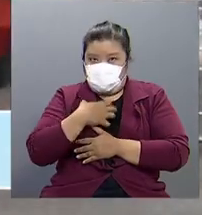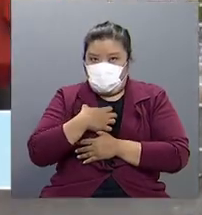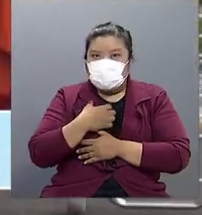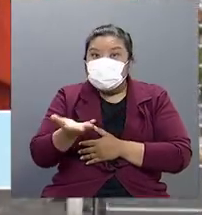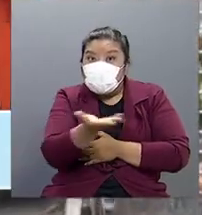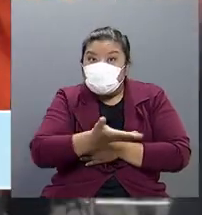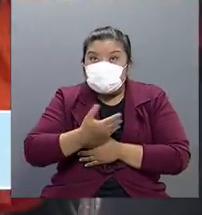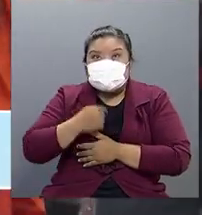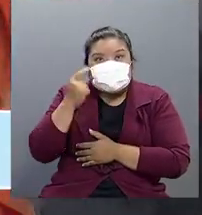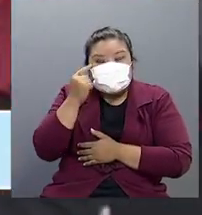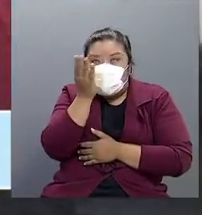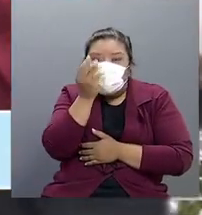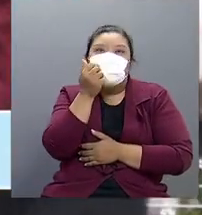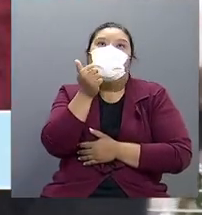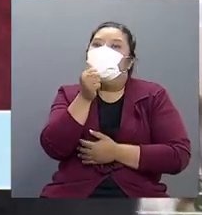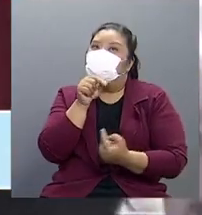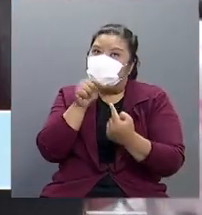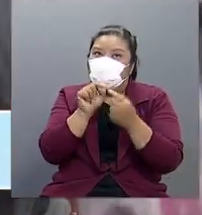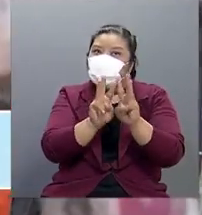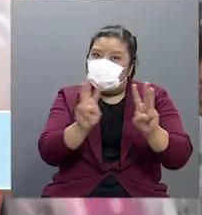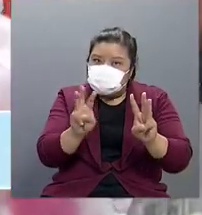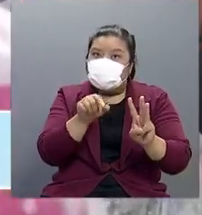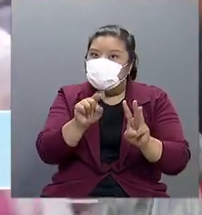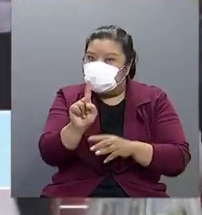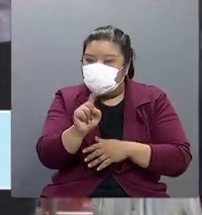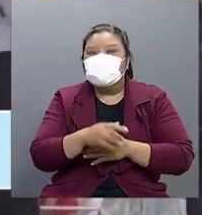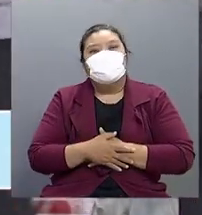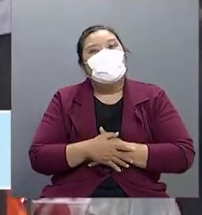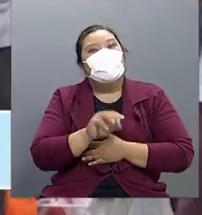ถาบันมะเร็งแห่งชาติสามารถติดตามได้ที่เว็บไซต์